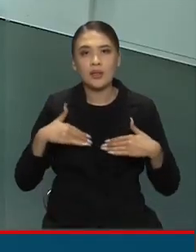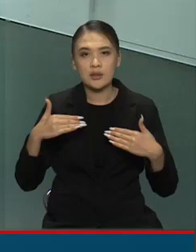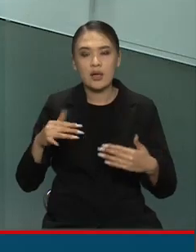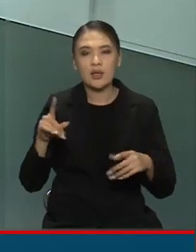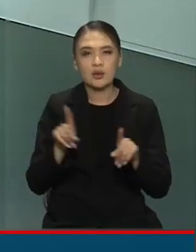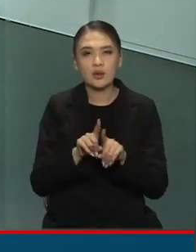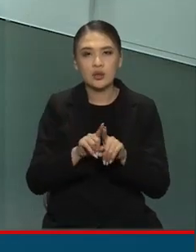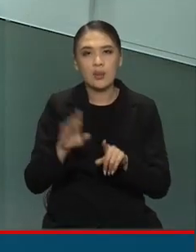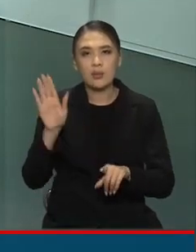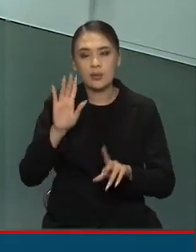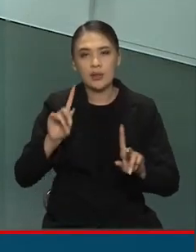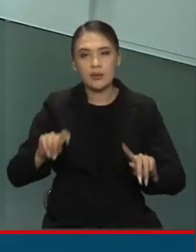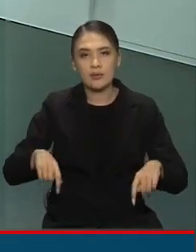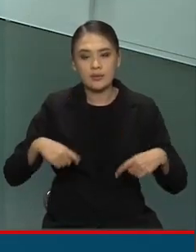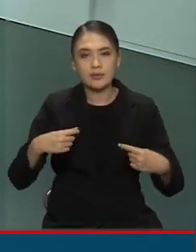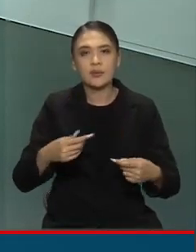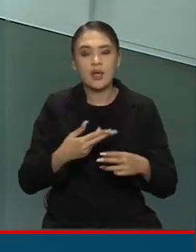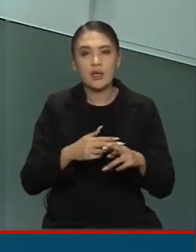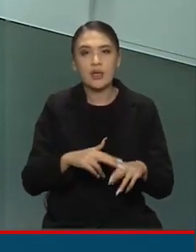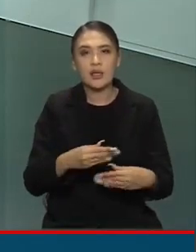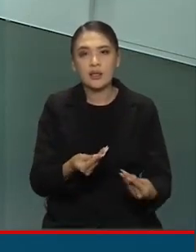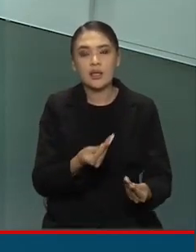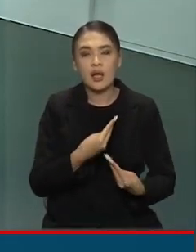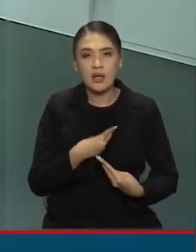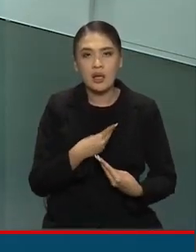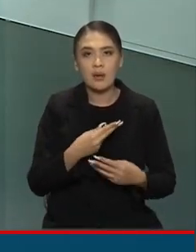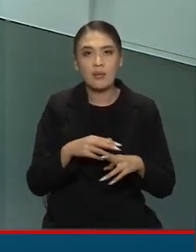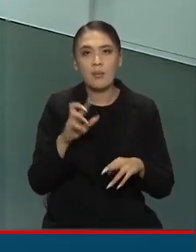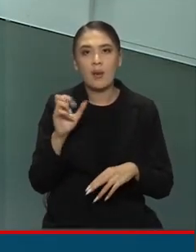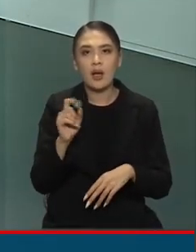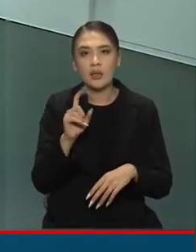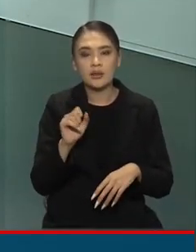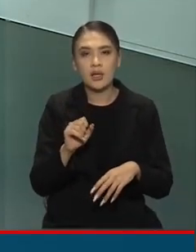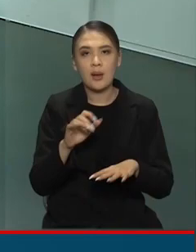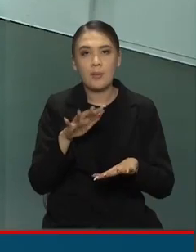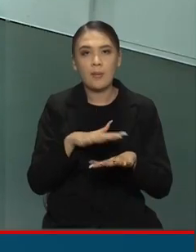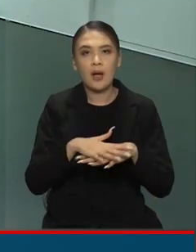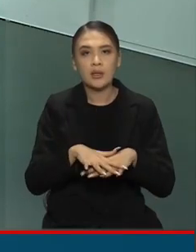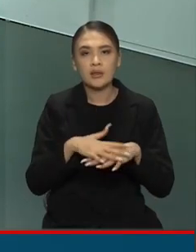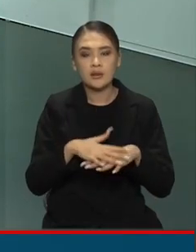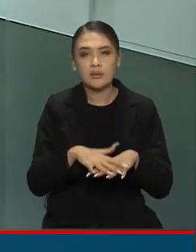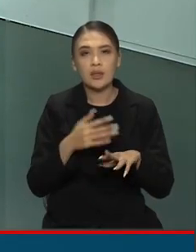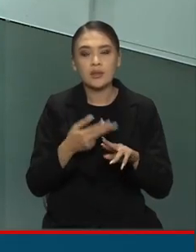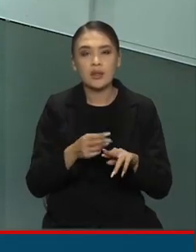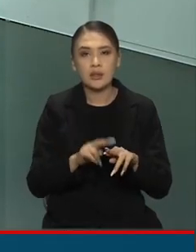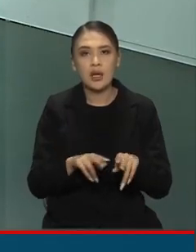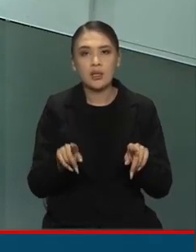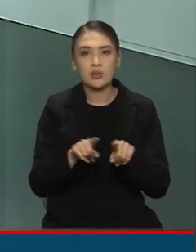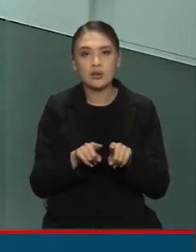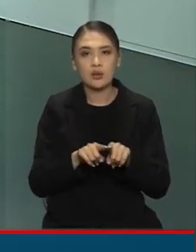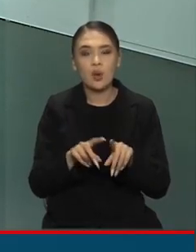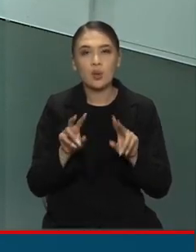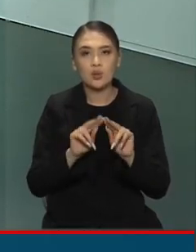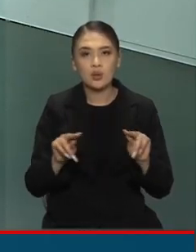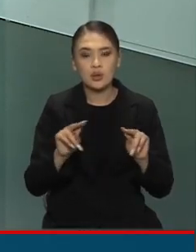тоже. Она дала мне именно базу математики. И, скажем так,